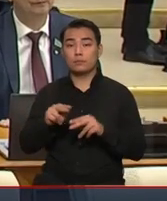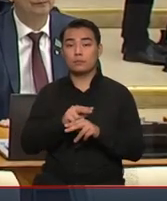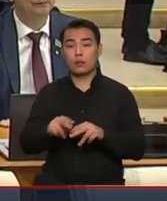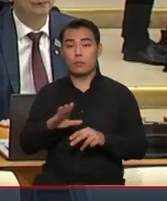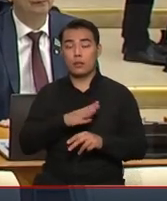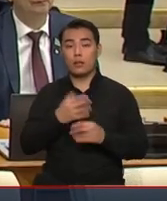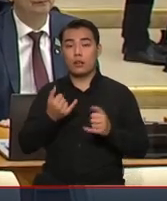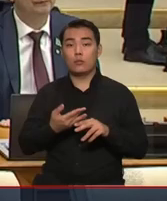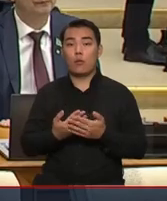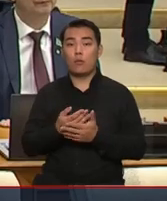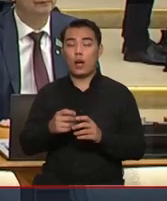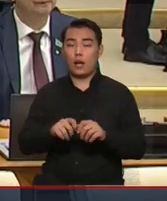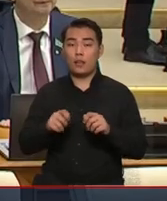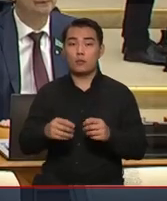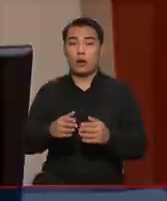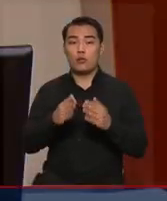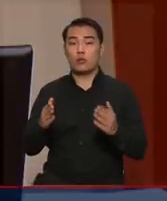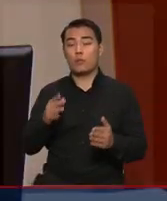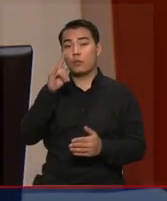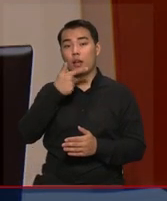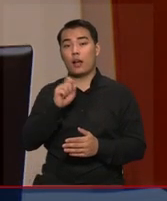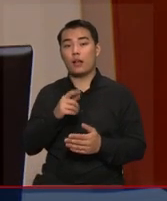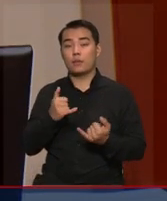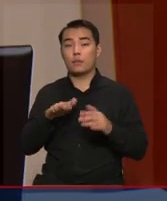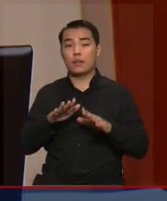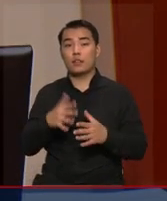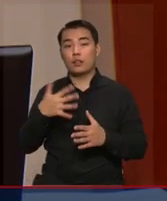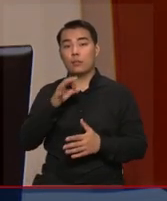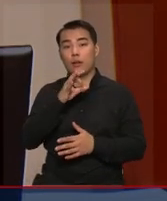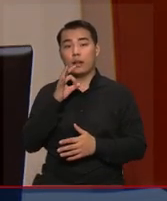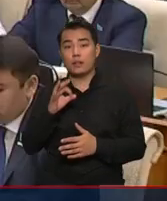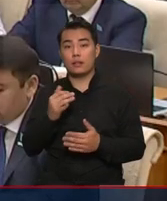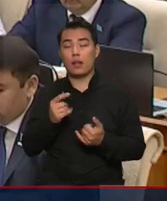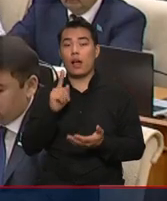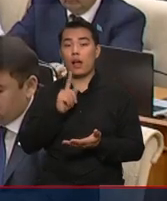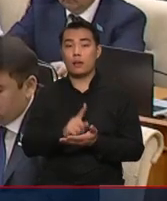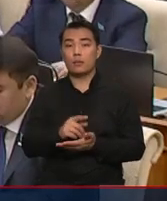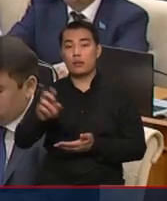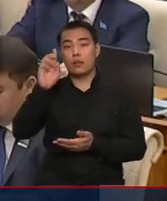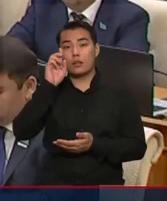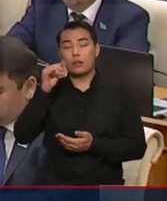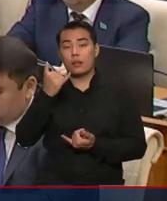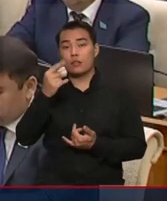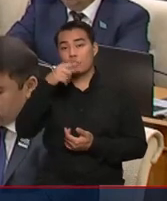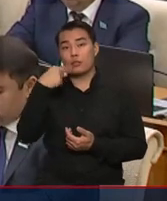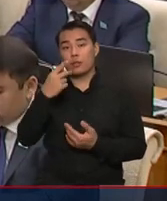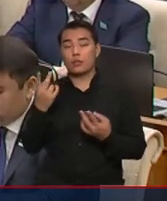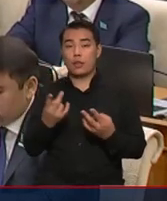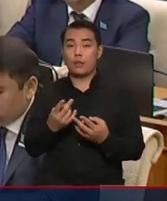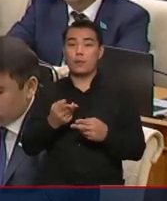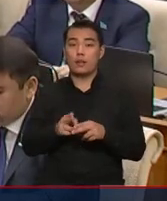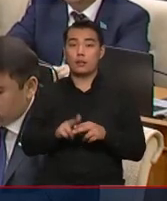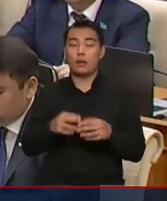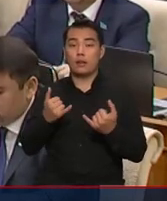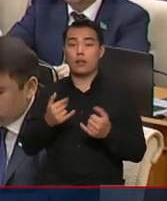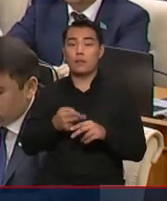Енді жаңадан ашылған барлық ірі мұнай-газ кен орындарының 50% үлесі міндетті түрде мемлекеттің меншігінде болуы керек.